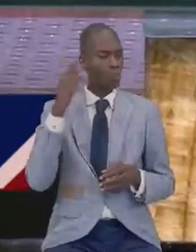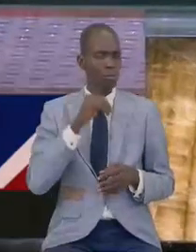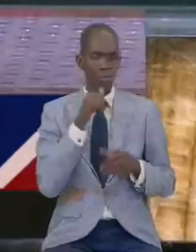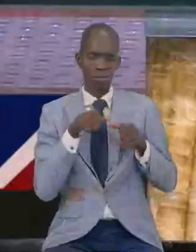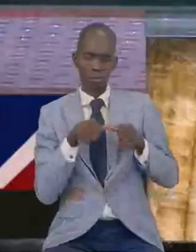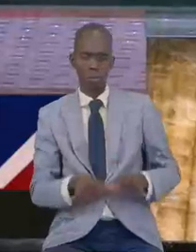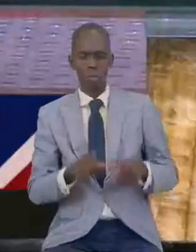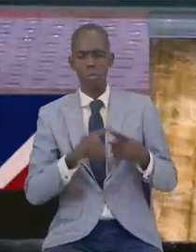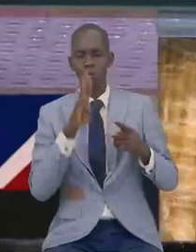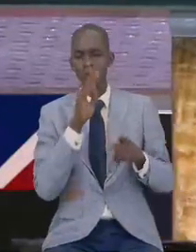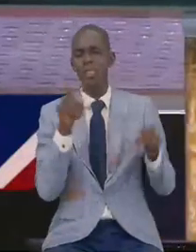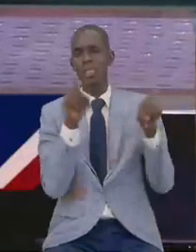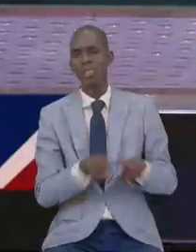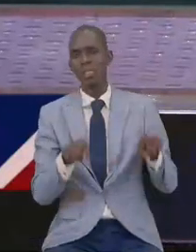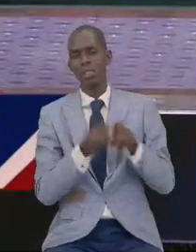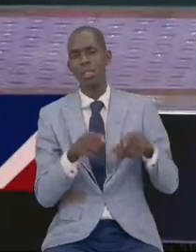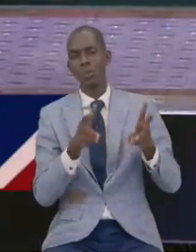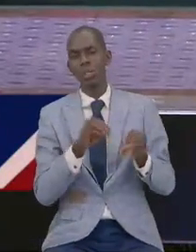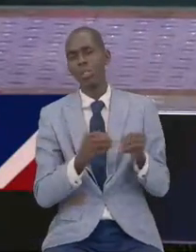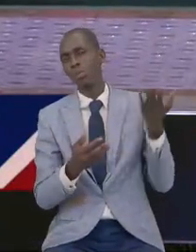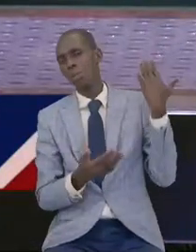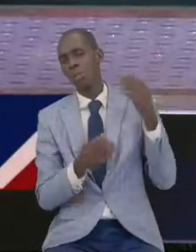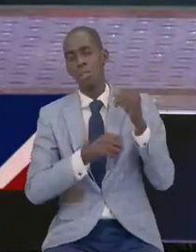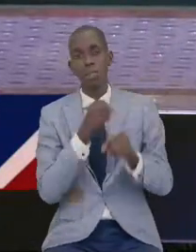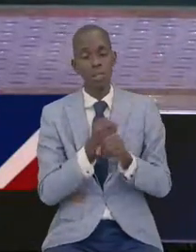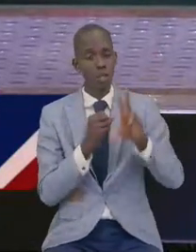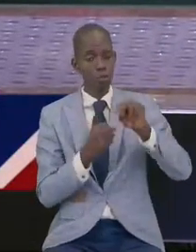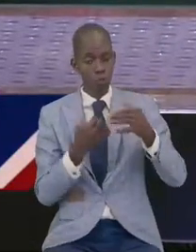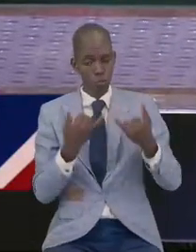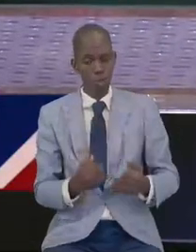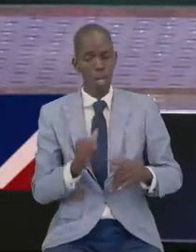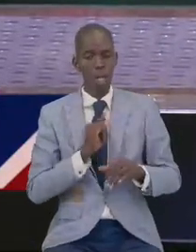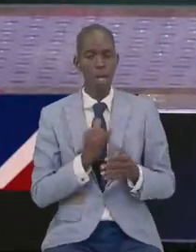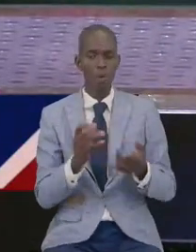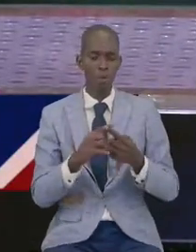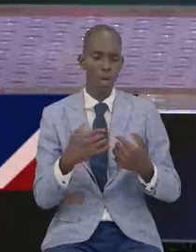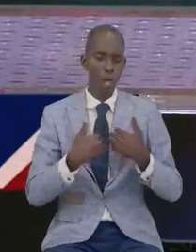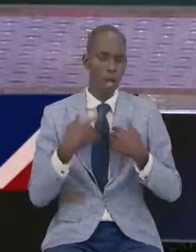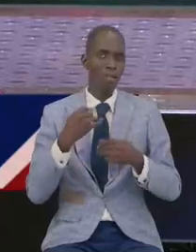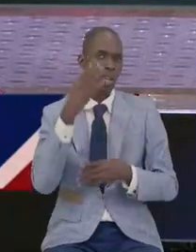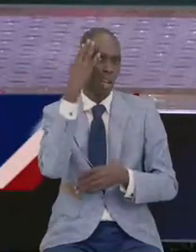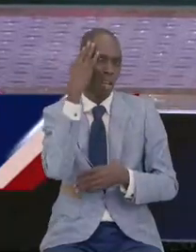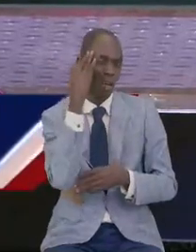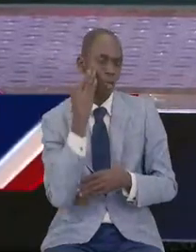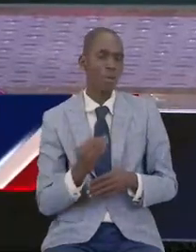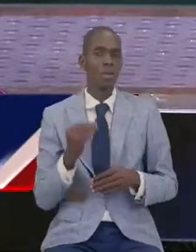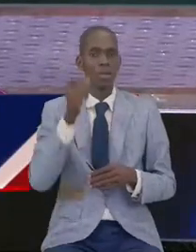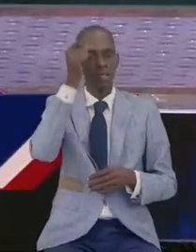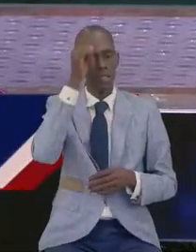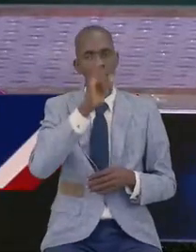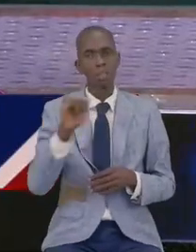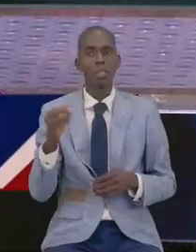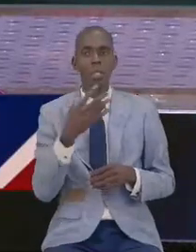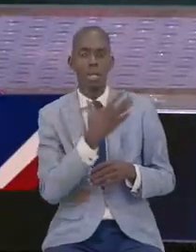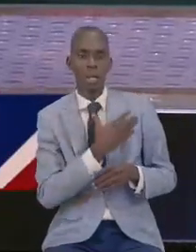passées. Ésaïe 40, 29, je vais avoir la connaissance, la compréhension expérientielle pour prendre